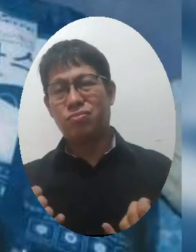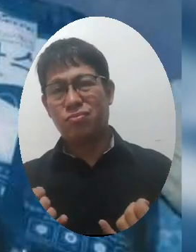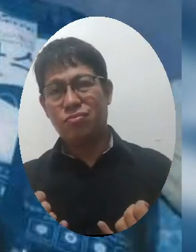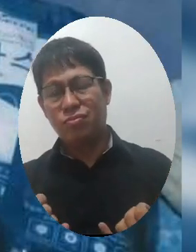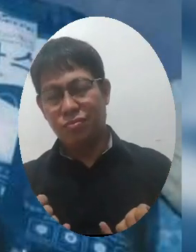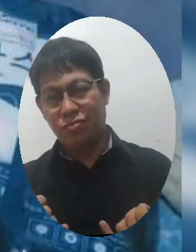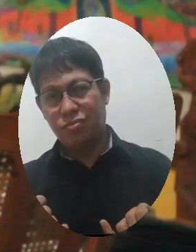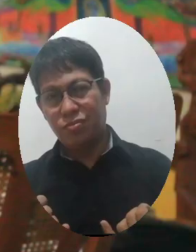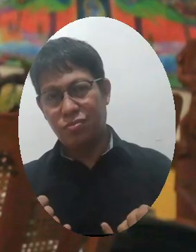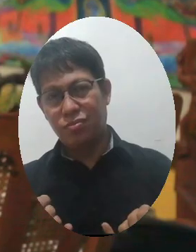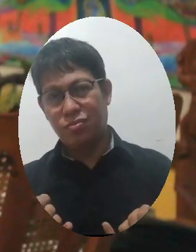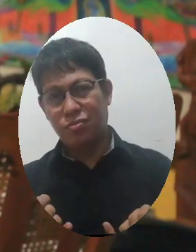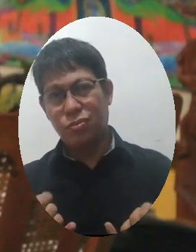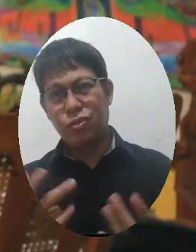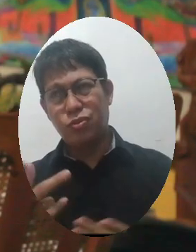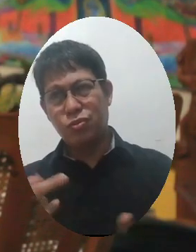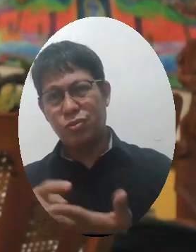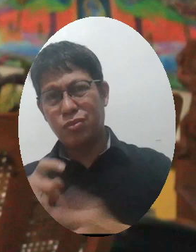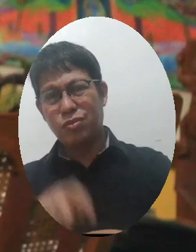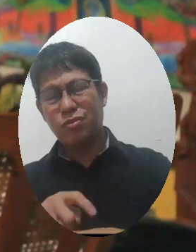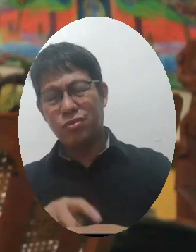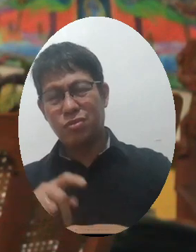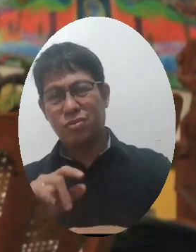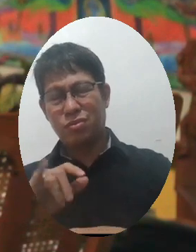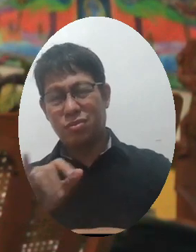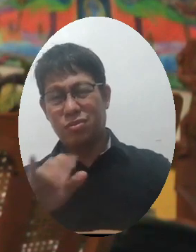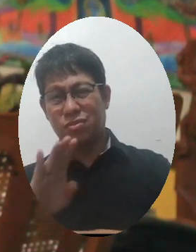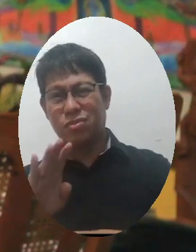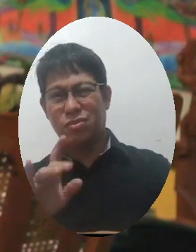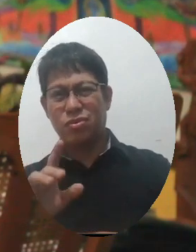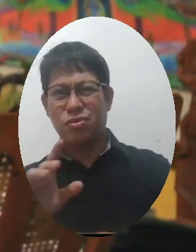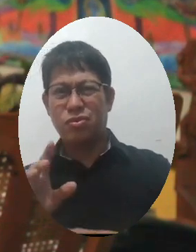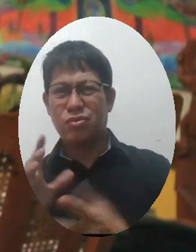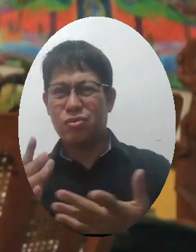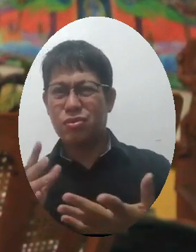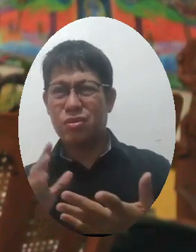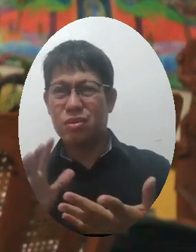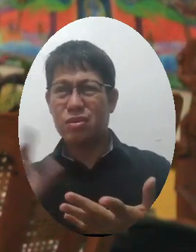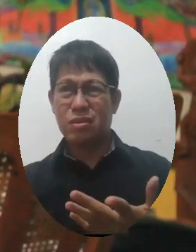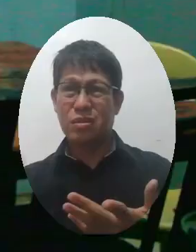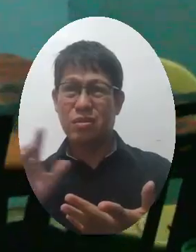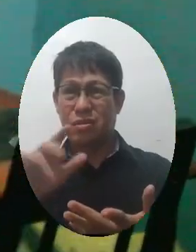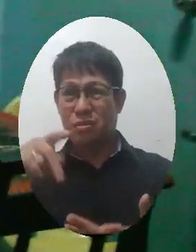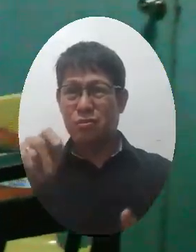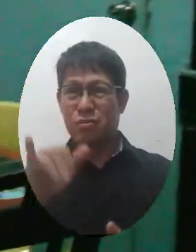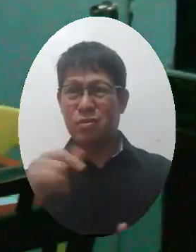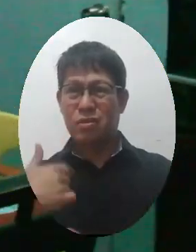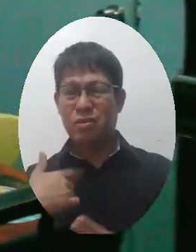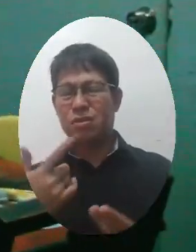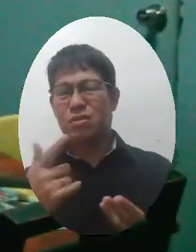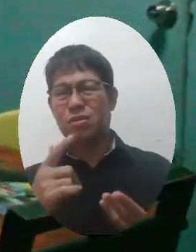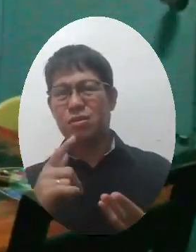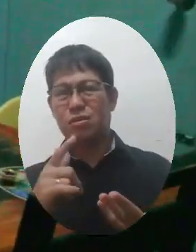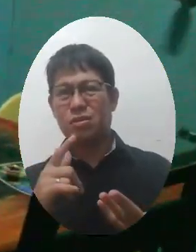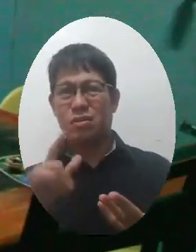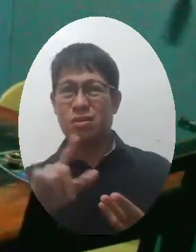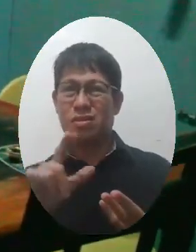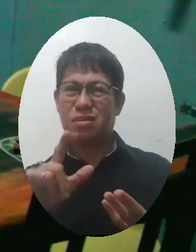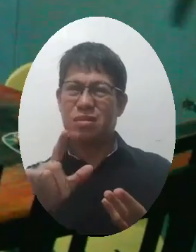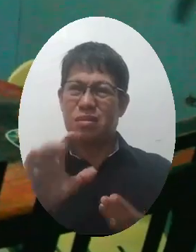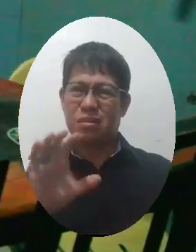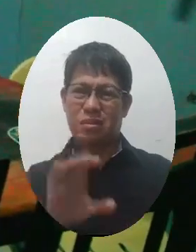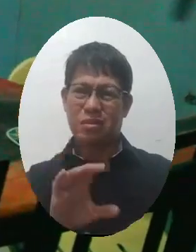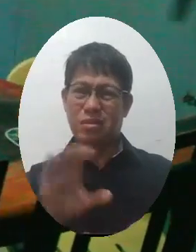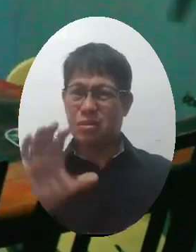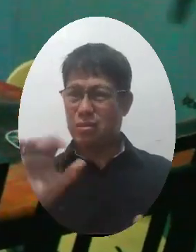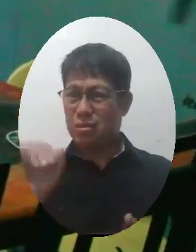Sa ngayon, nagpa-part-time si Carmela bilang cashier sa isang malaking furniture store sa Pasay City. Isa akong